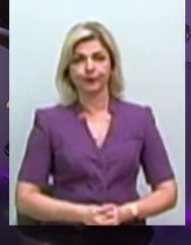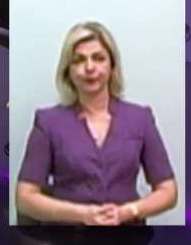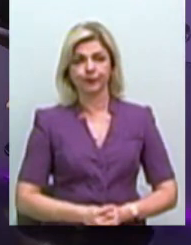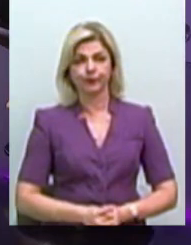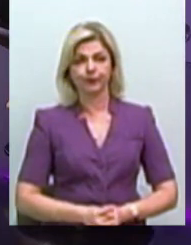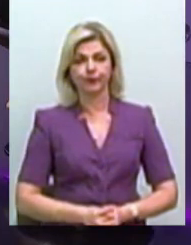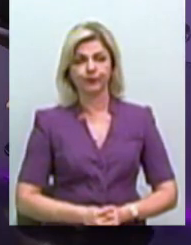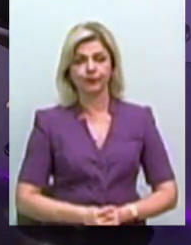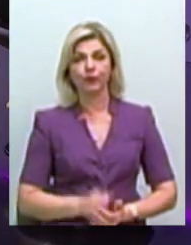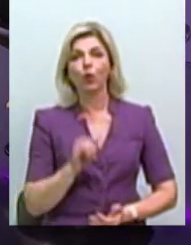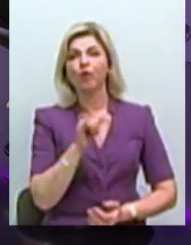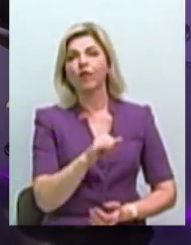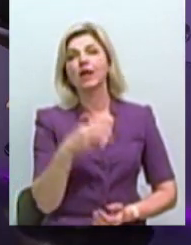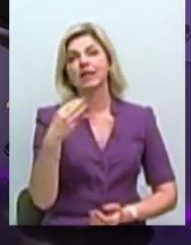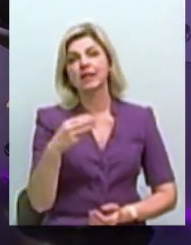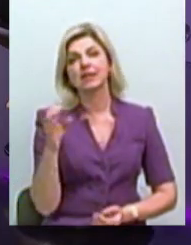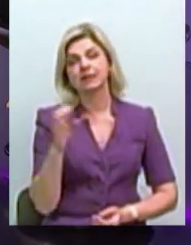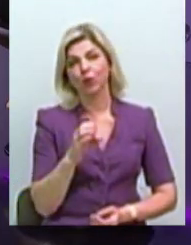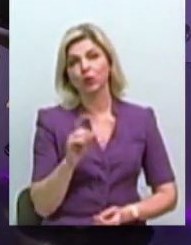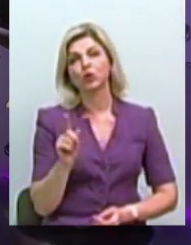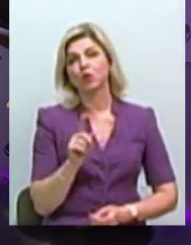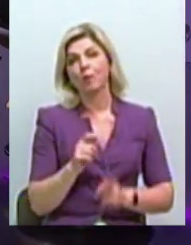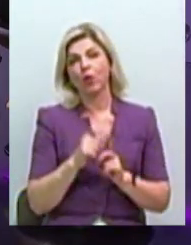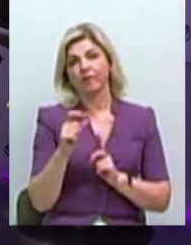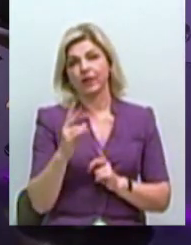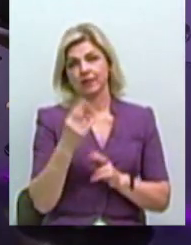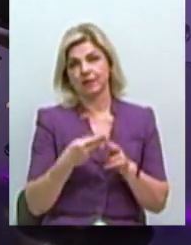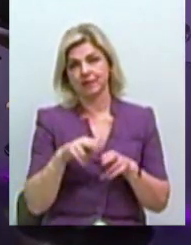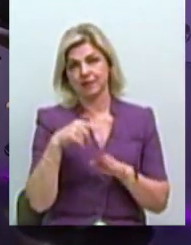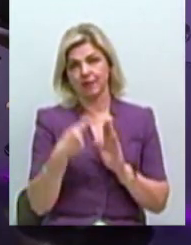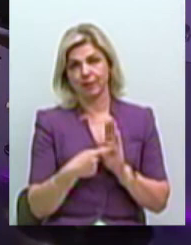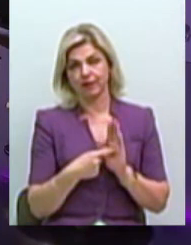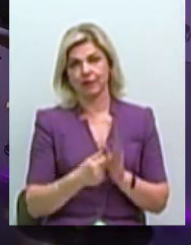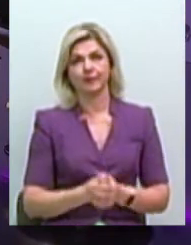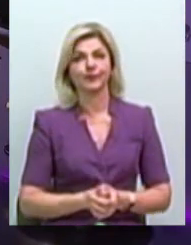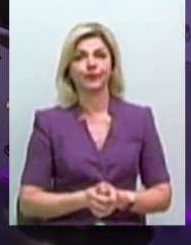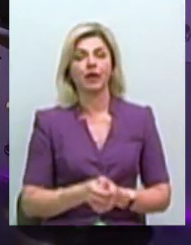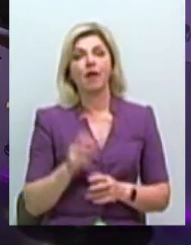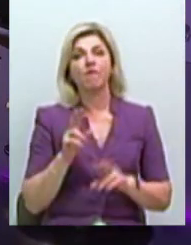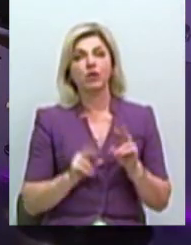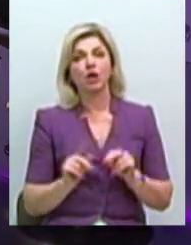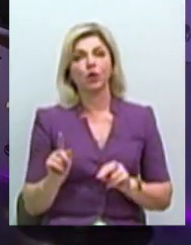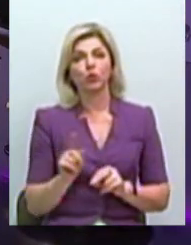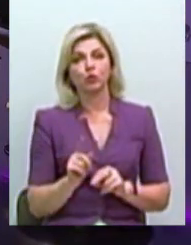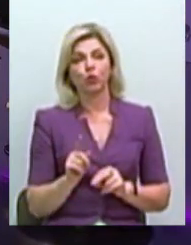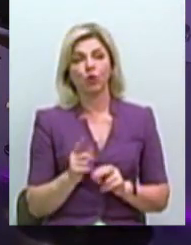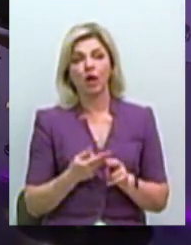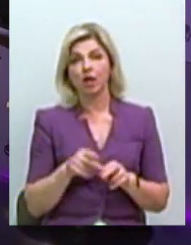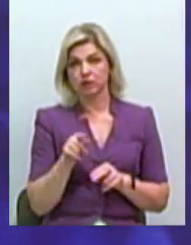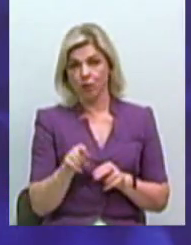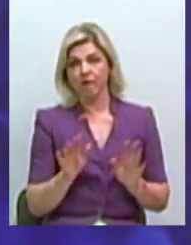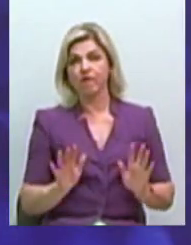Отже, пане Іване, у вас є 30 секунд, аби відповісти на це запитання. Дякую за запитання. Вважаю, що в даному